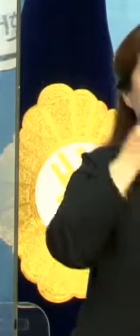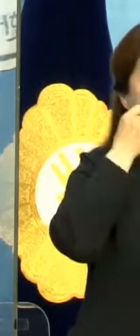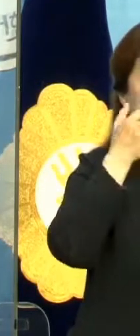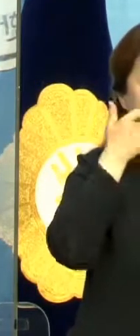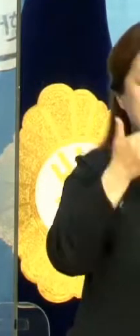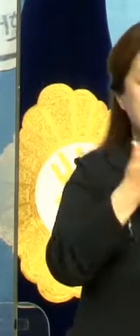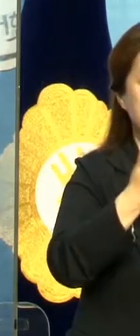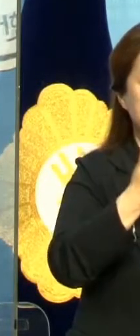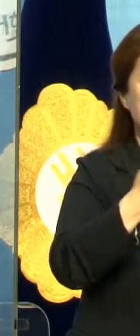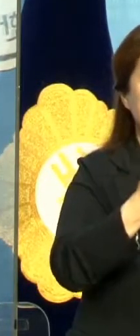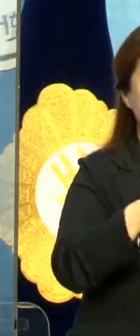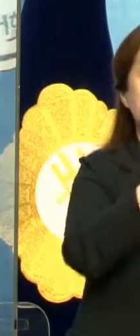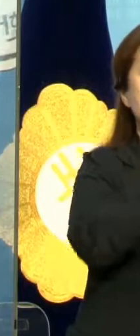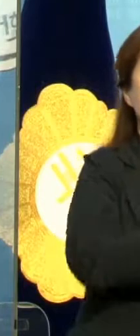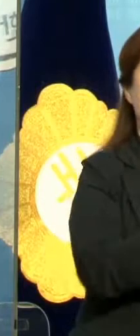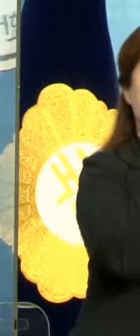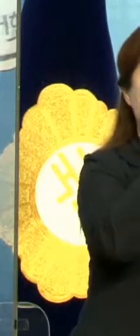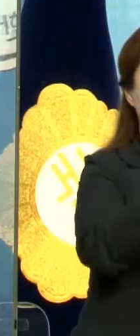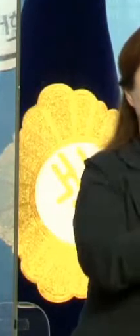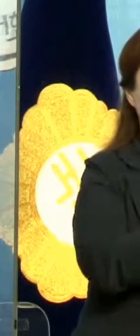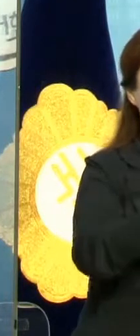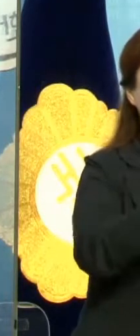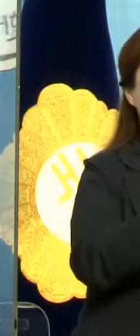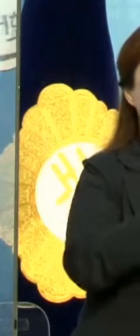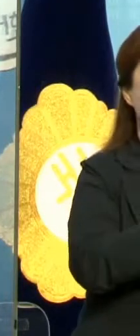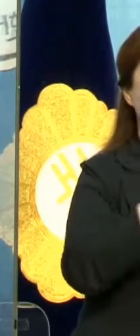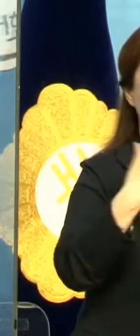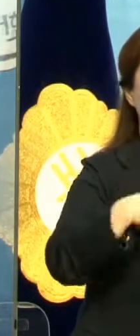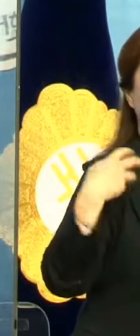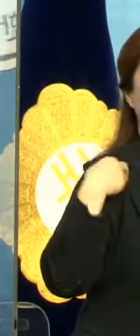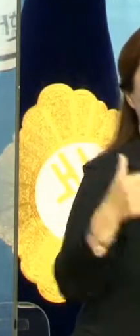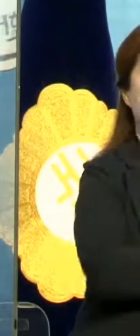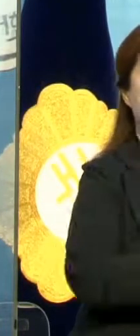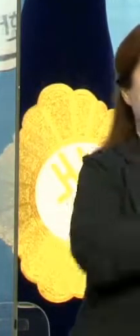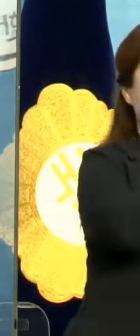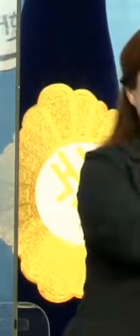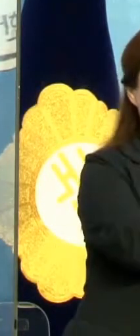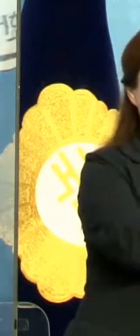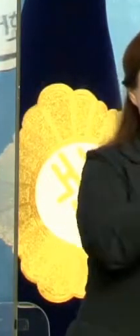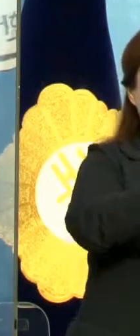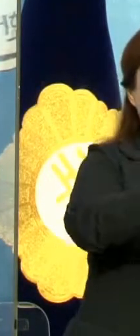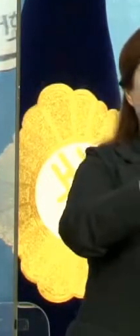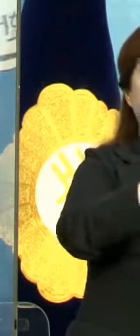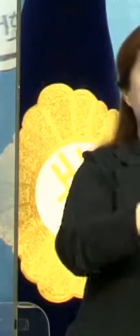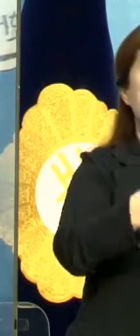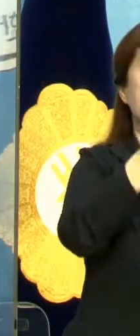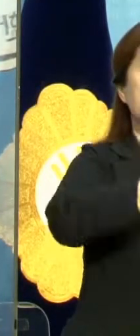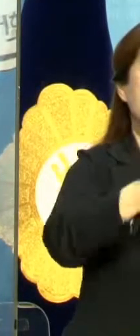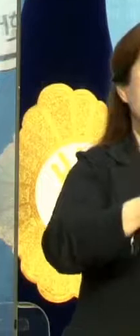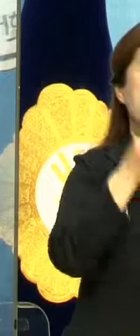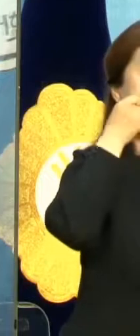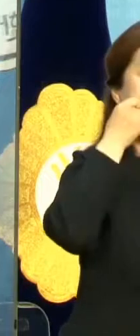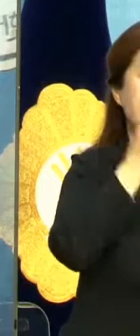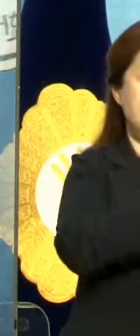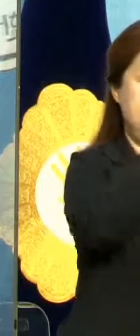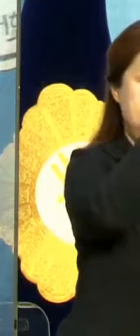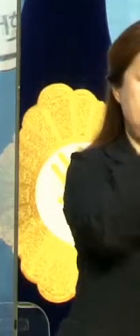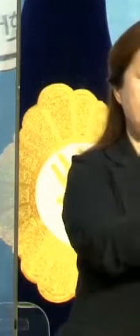인정할 인정할 때에는 해당 상임위원회 위원 으로 선임 하거나 선임을 요청 해서는 아니 된다 고 규정이 되어 있습니다